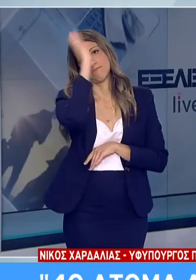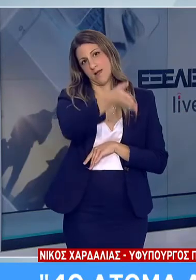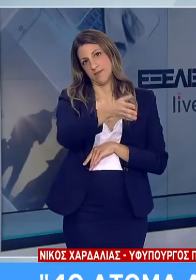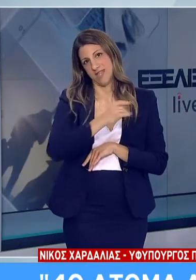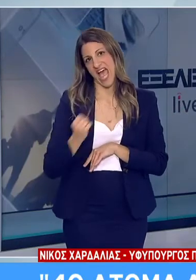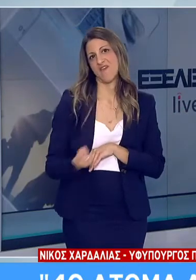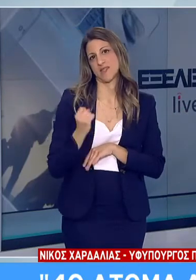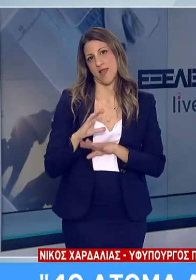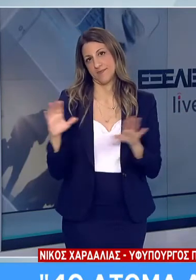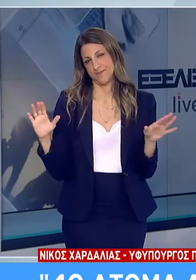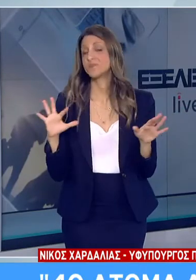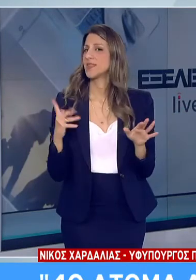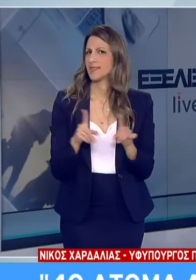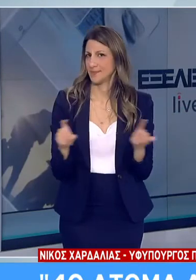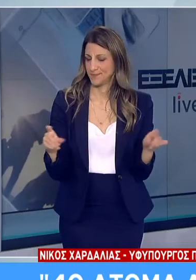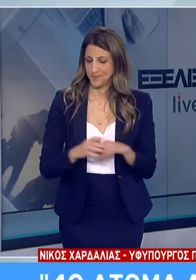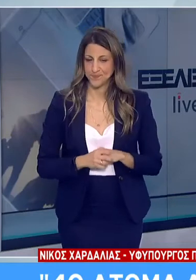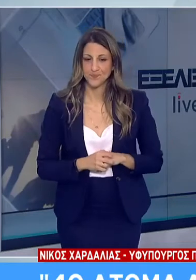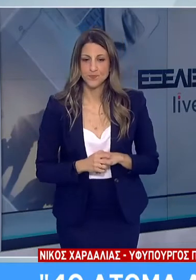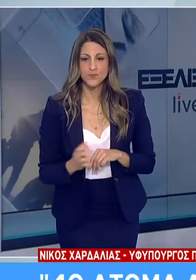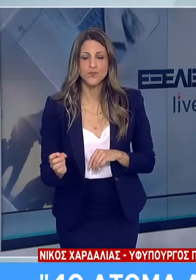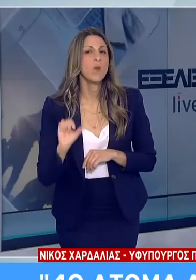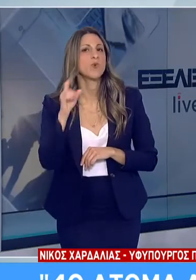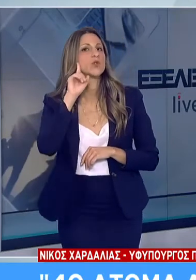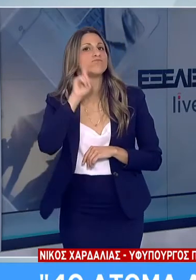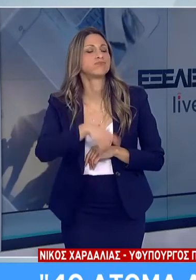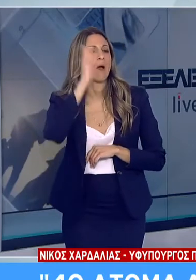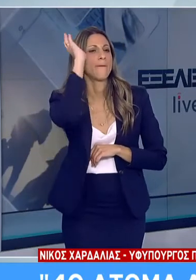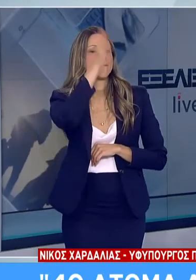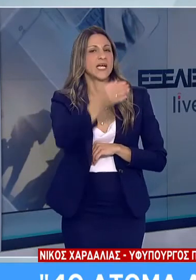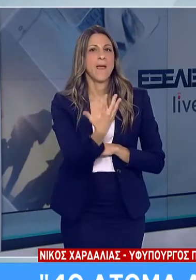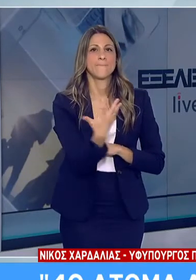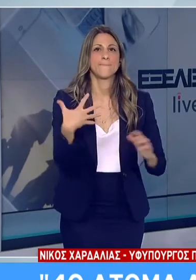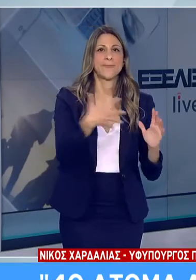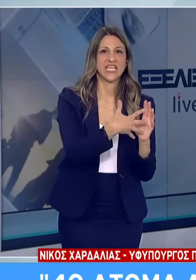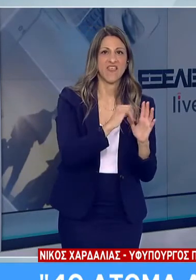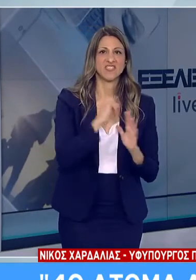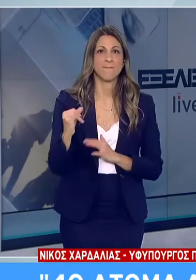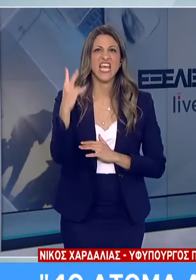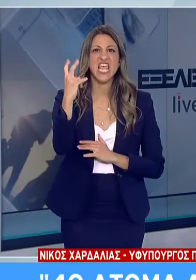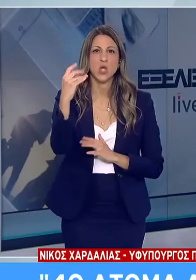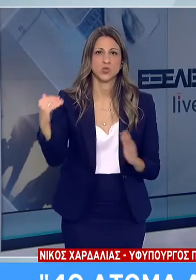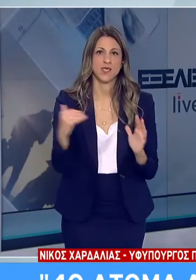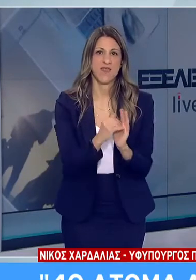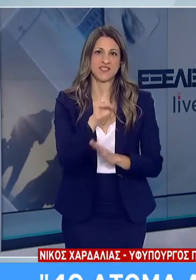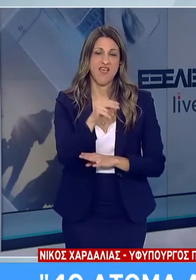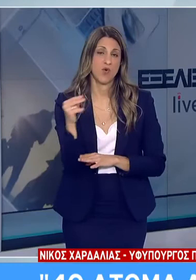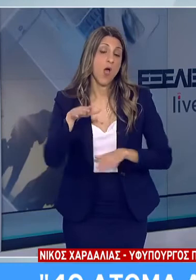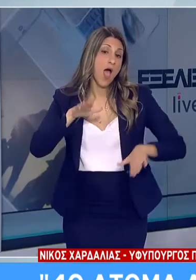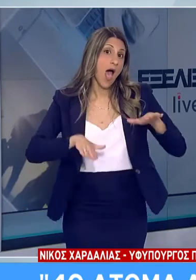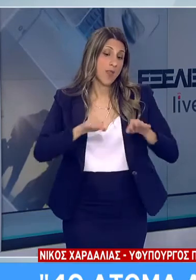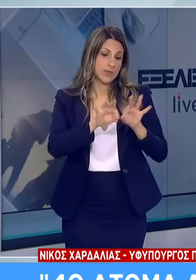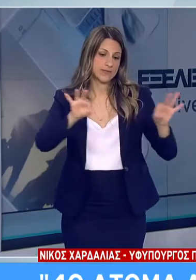εξίσου αυστηρές. Πιο συγκεκριμένα, στην πρώτη παράβαση το πρόστιμο θα είναι από 5.000 έως 20.000 ευρώ αναλόγως